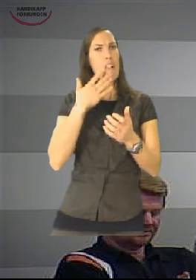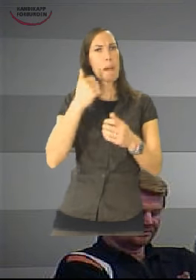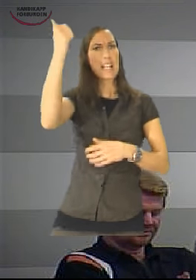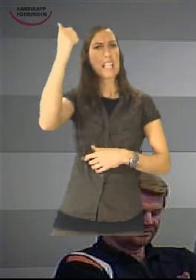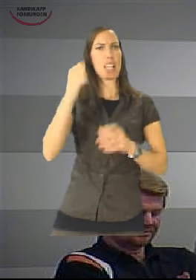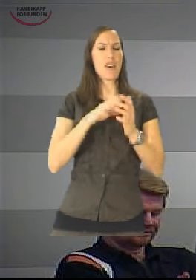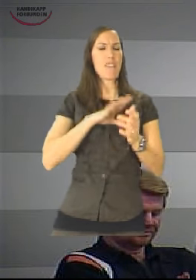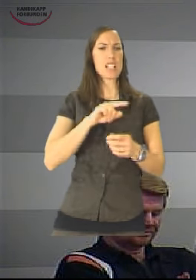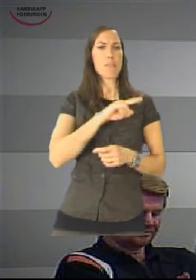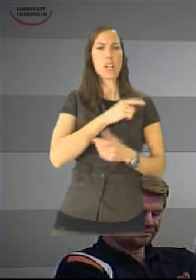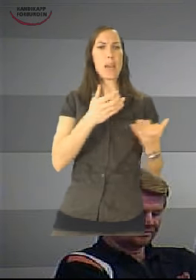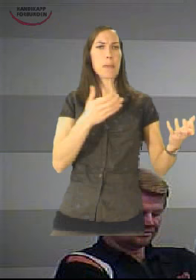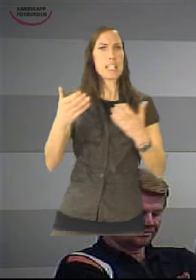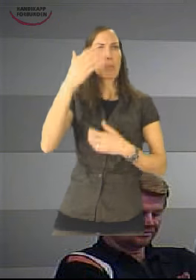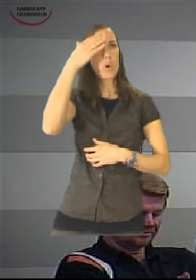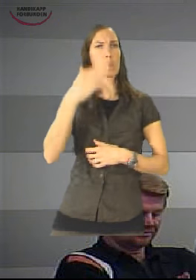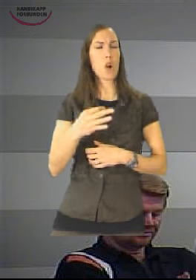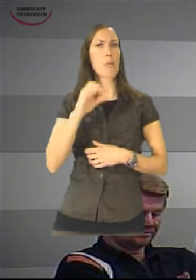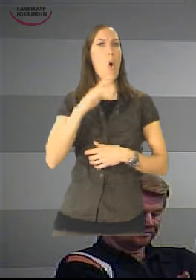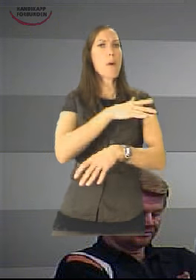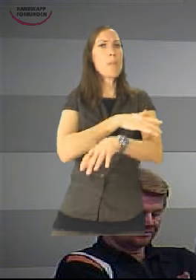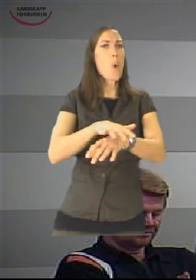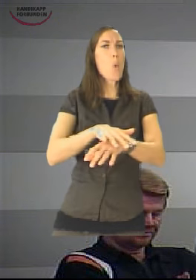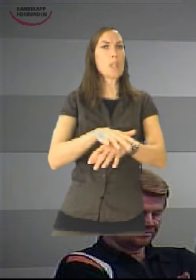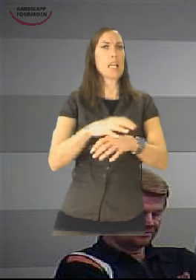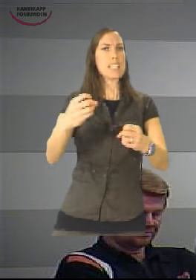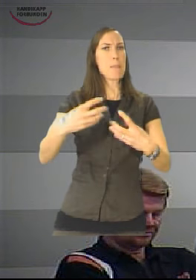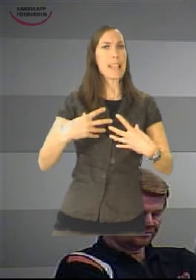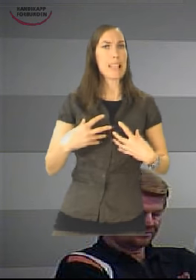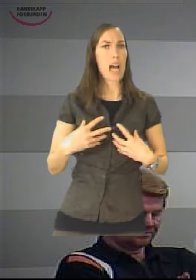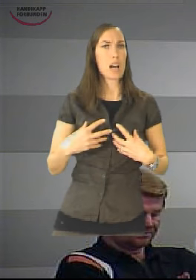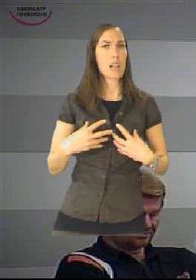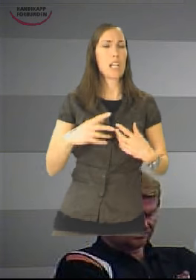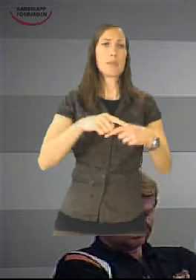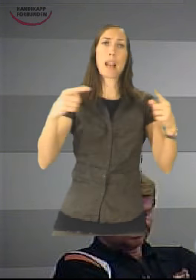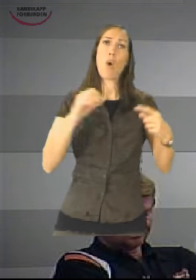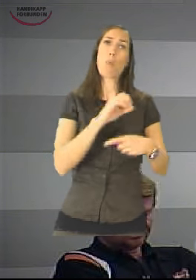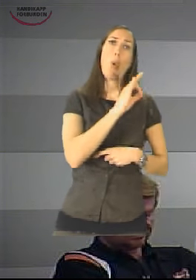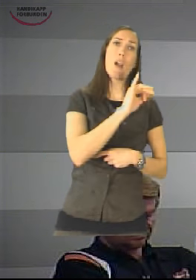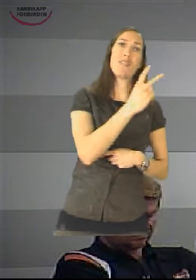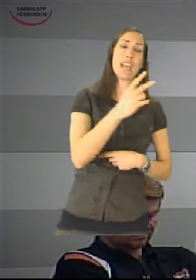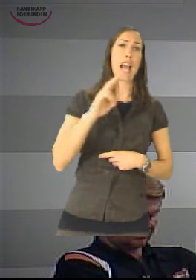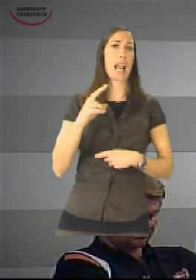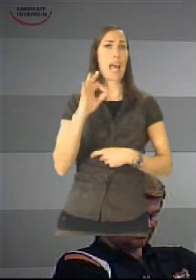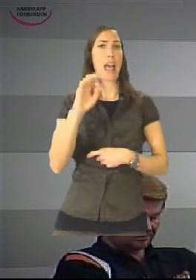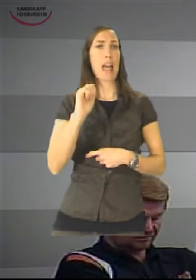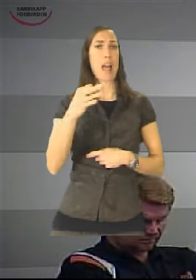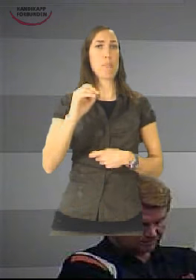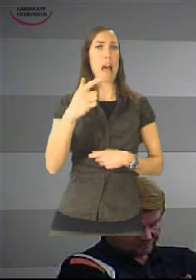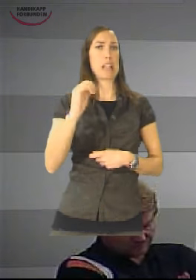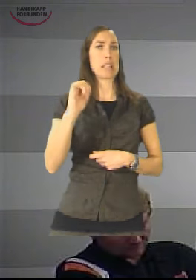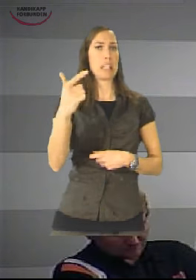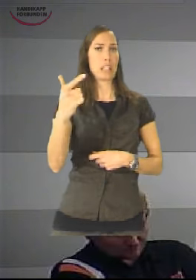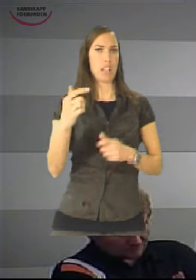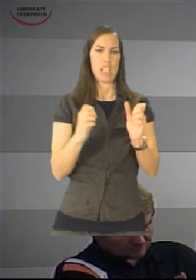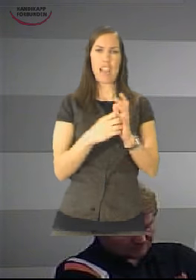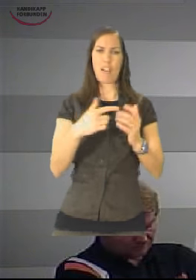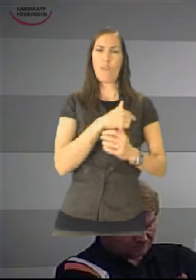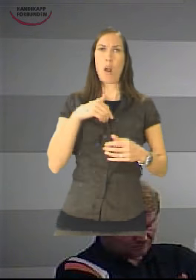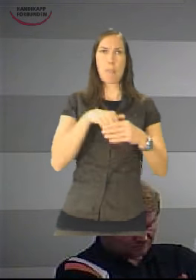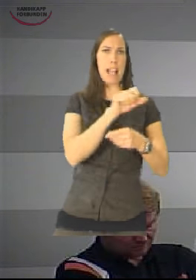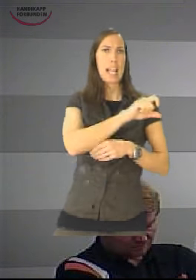faktiskt råder om blodsmitta överhuvudtaget, oavsett om den heter HIV eller hepatit? För den bemöts våra